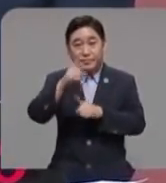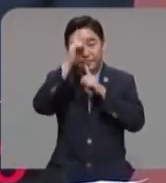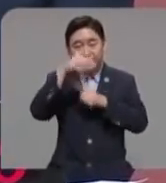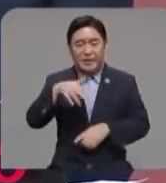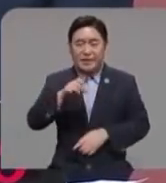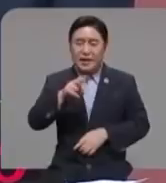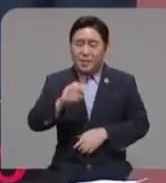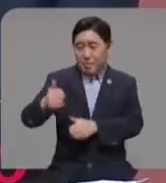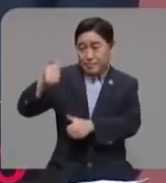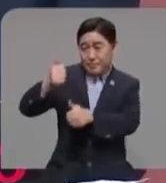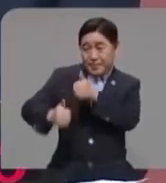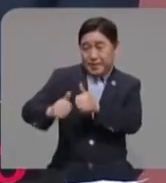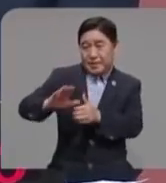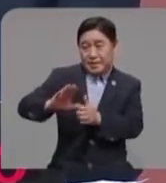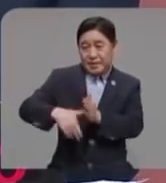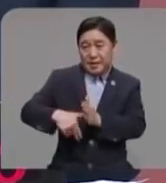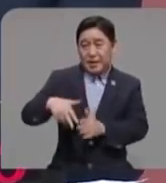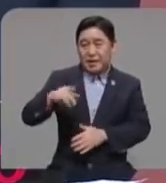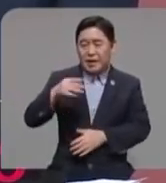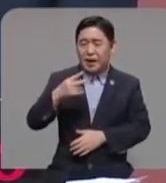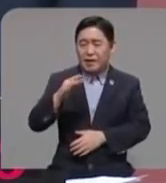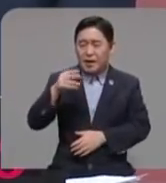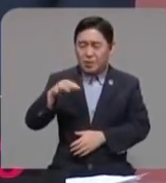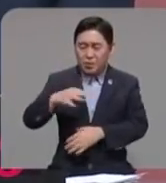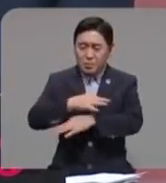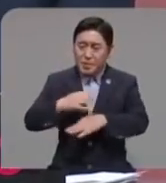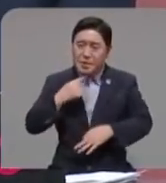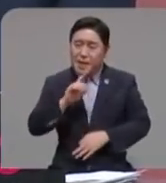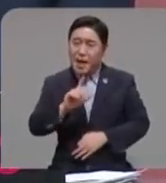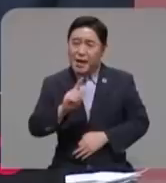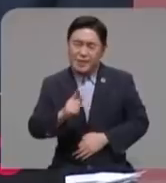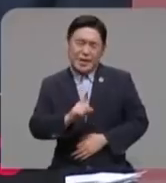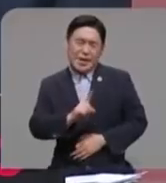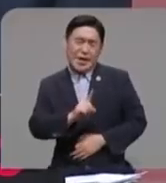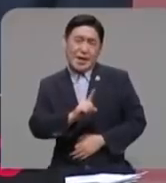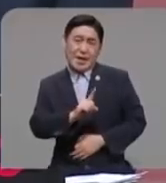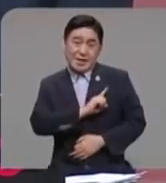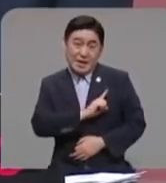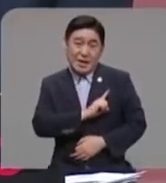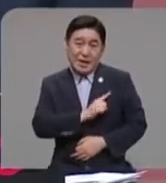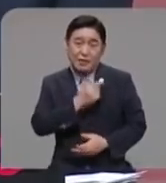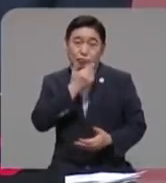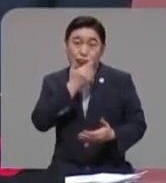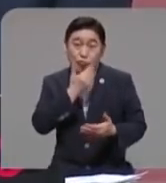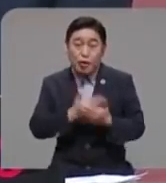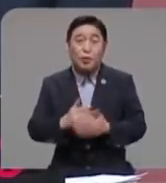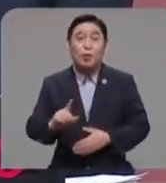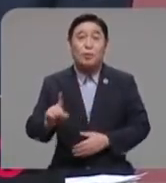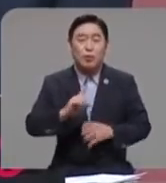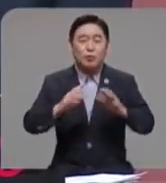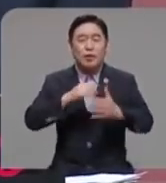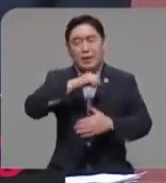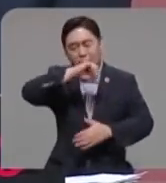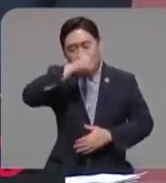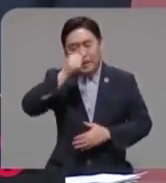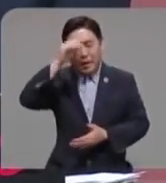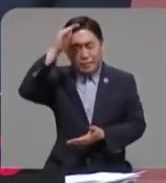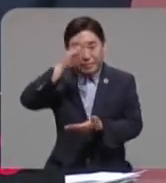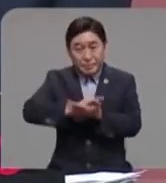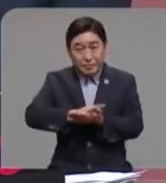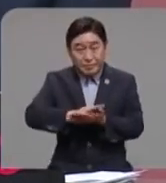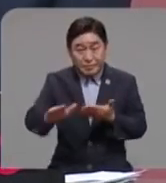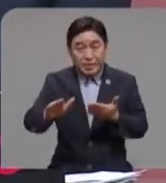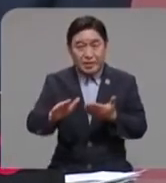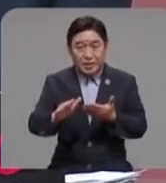이재명하고 붙는데 대장동 비리만 있는 게 아니고 가장 중요한 거는 국가재정을